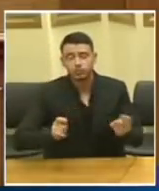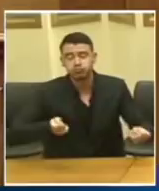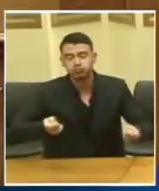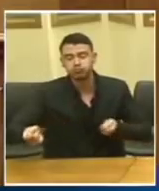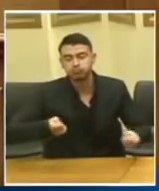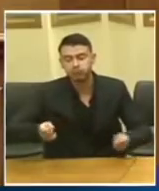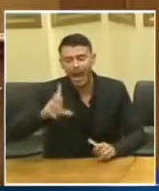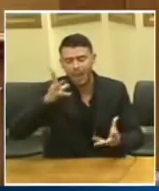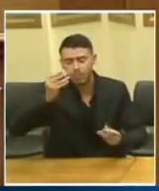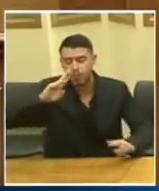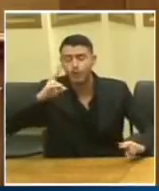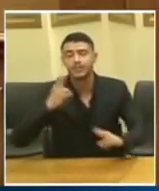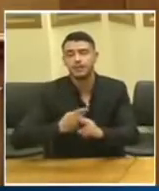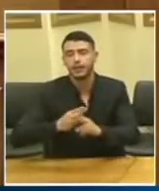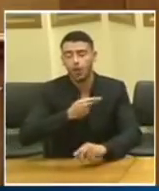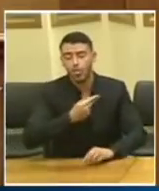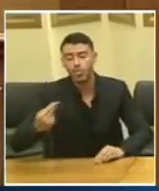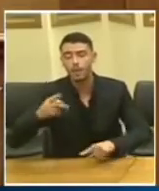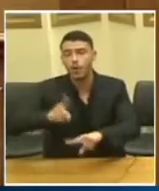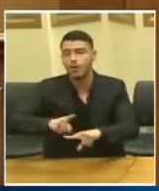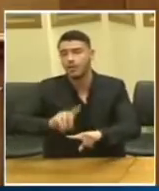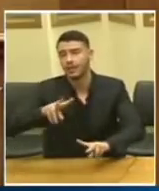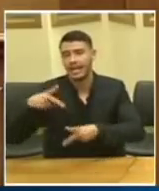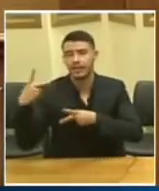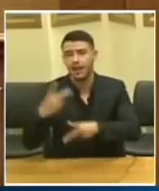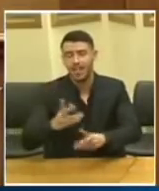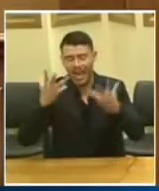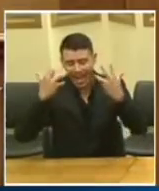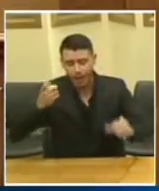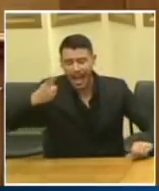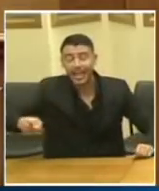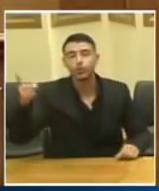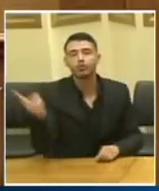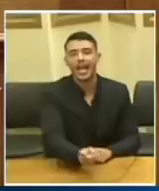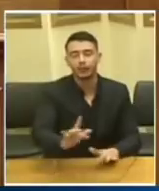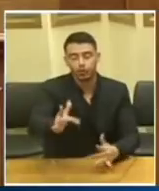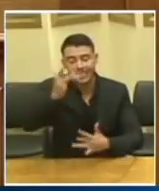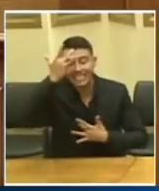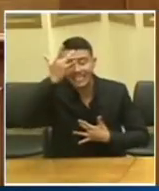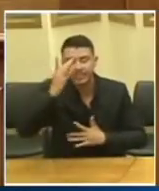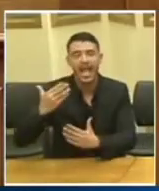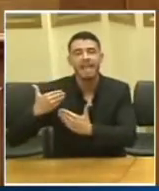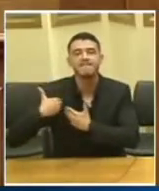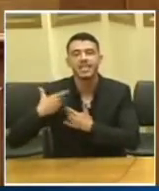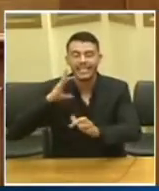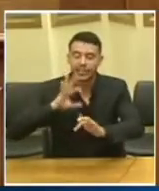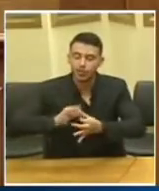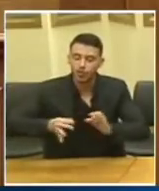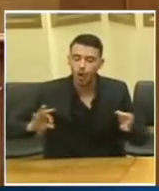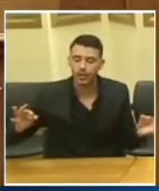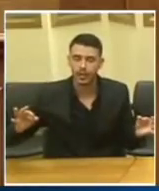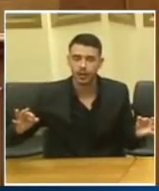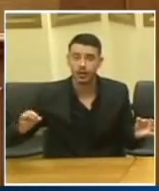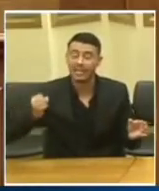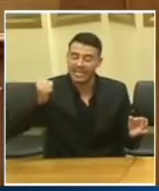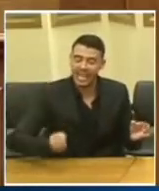τη χώρα εθνικού θέματος, δηλαδή την πλήρη συνέστηση της ιστορικής ευθύνης, της ιστορικής και πατριωτικής